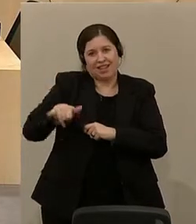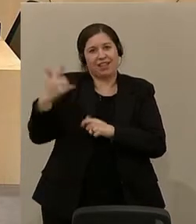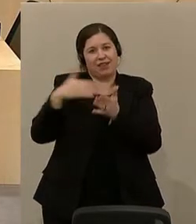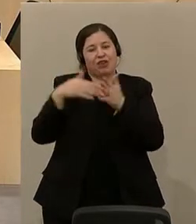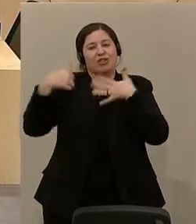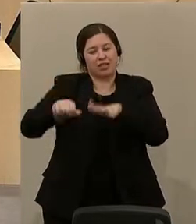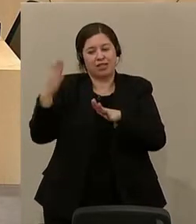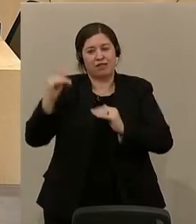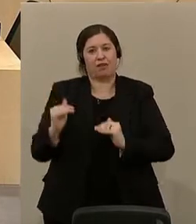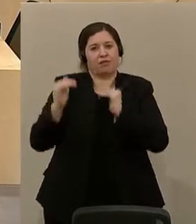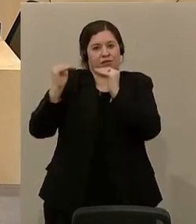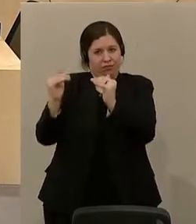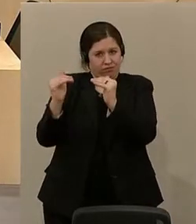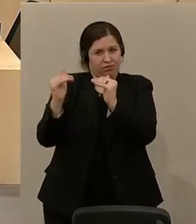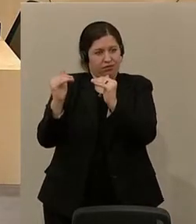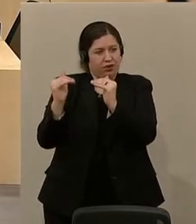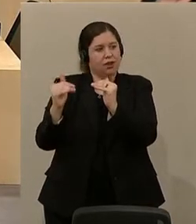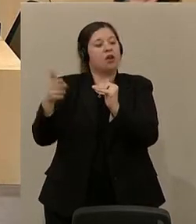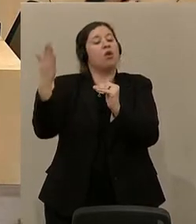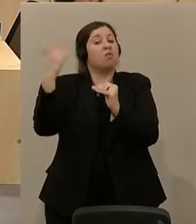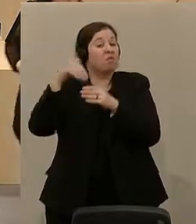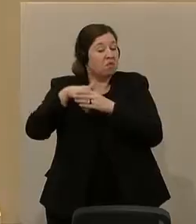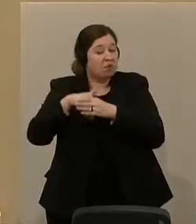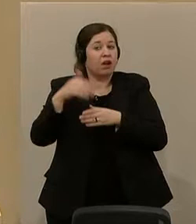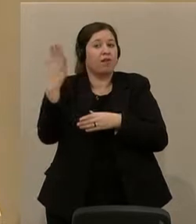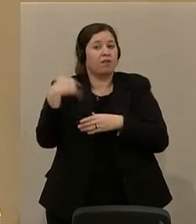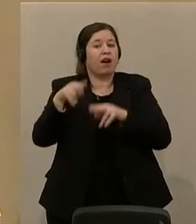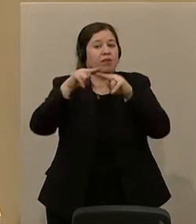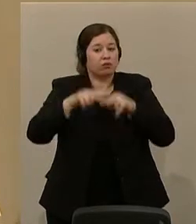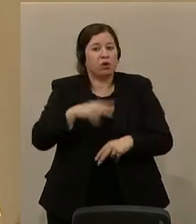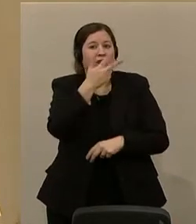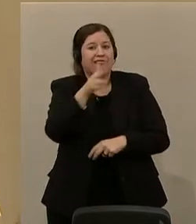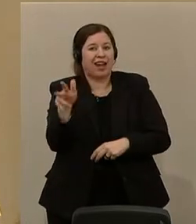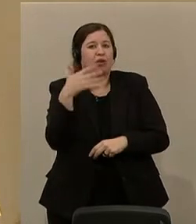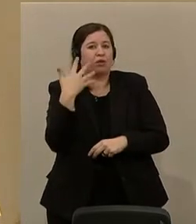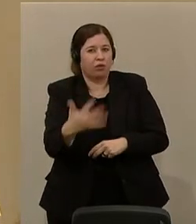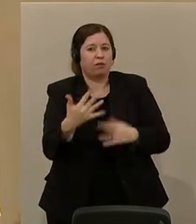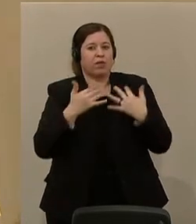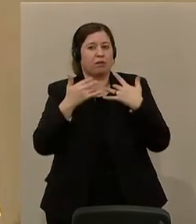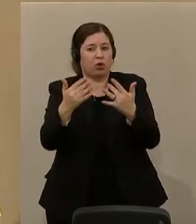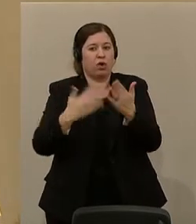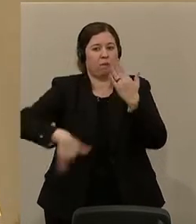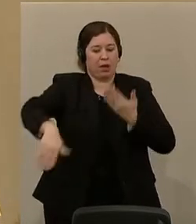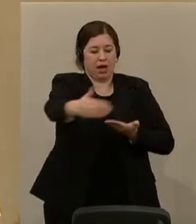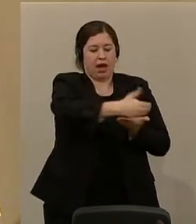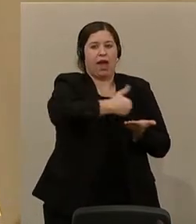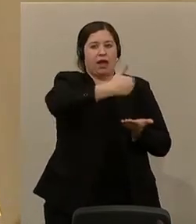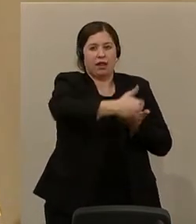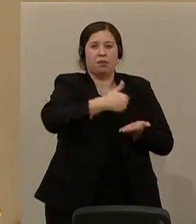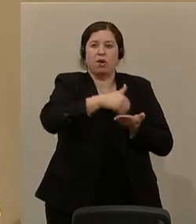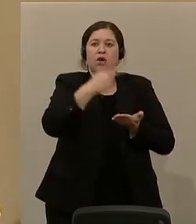es ging darum dass man sich versprochen hat 350 millionen mehr einzunehmen um damit die